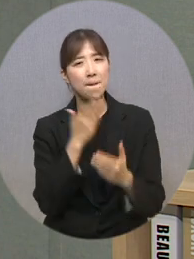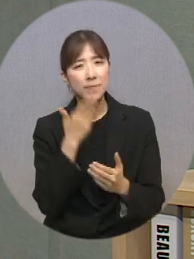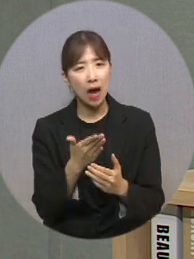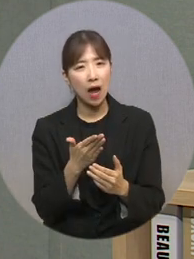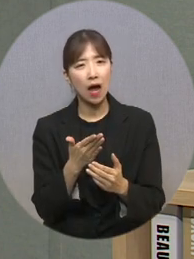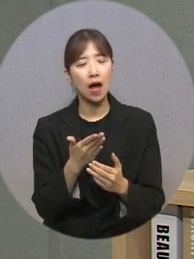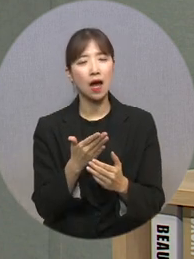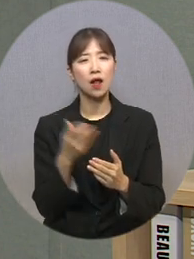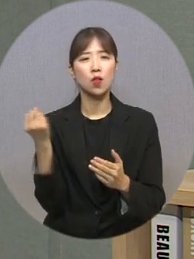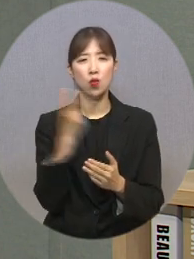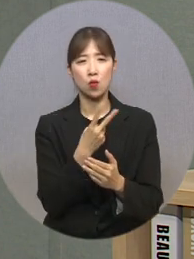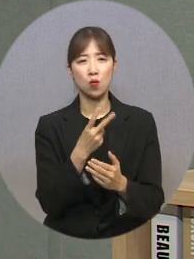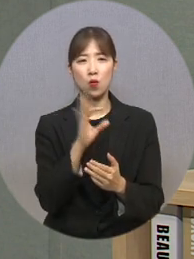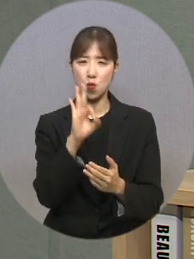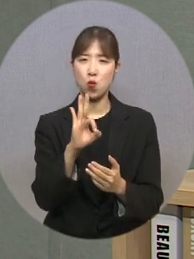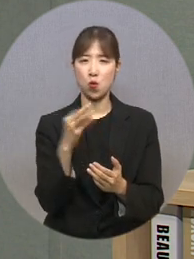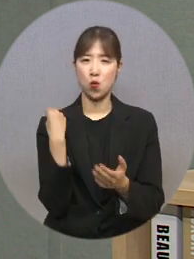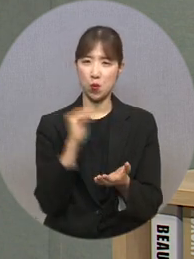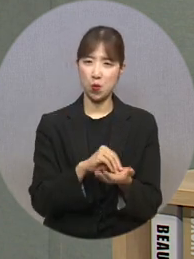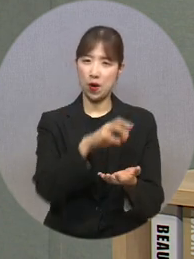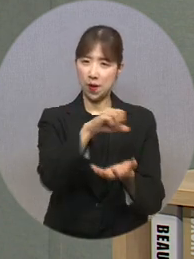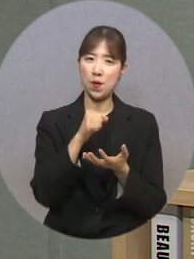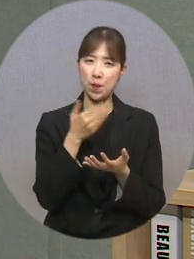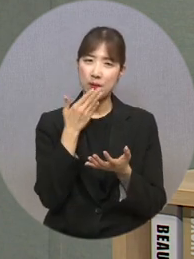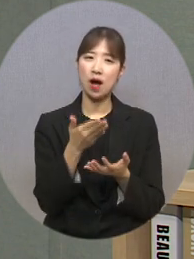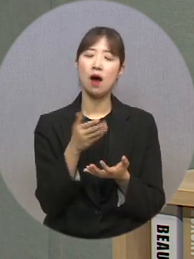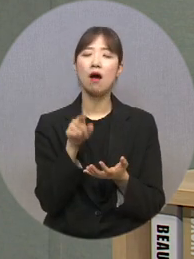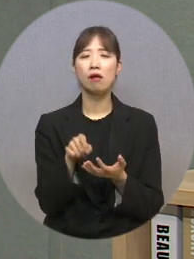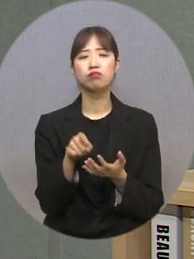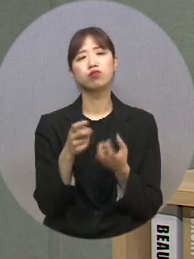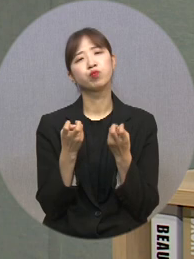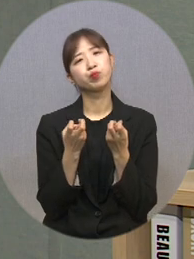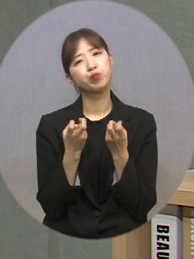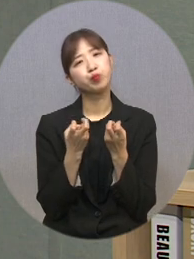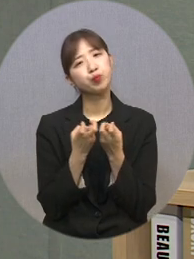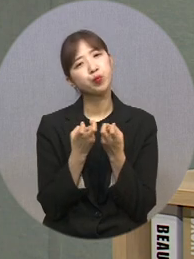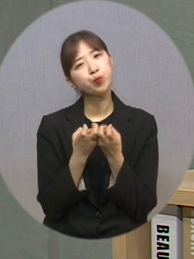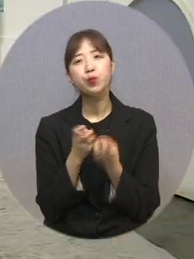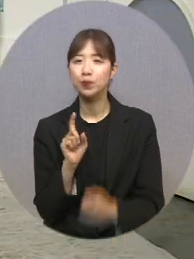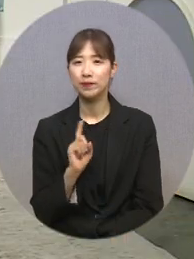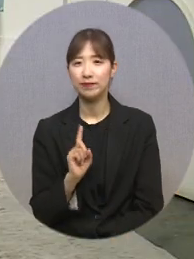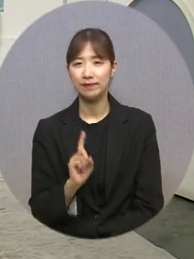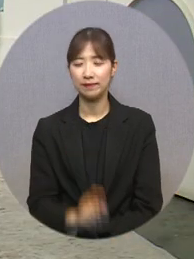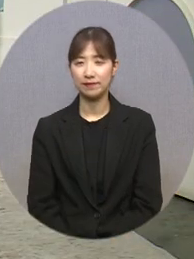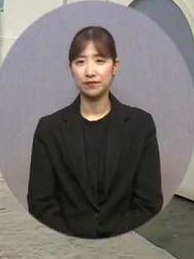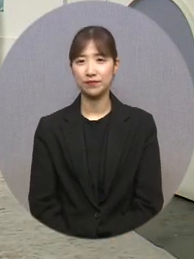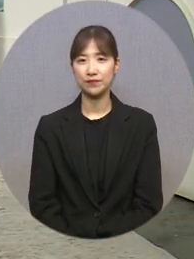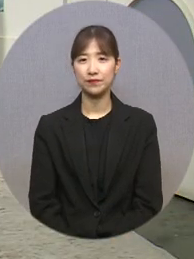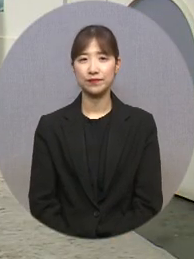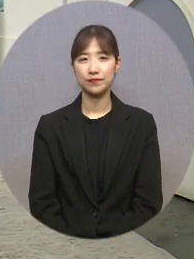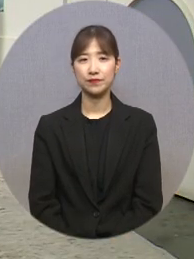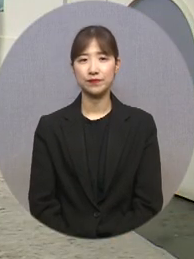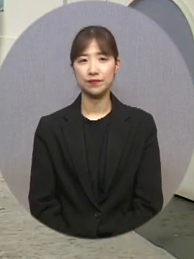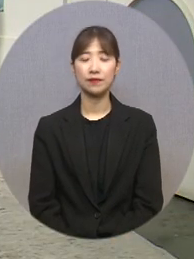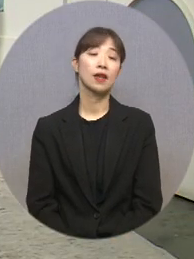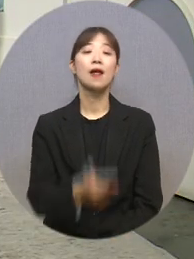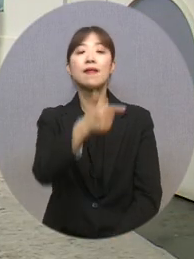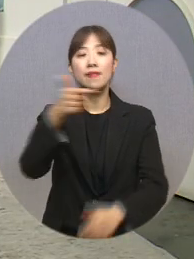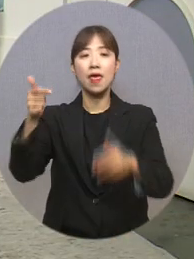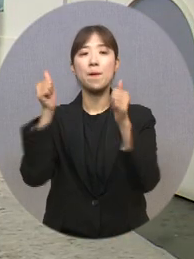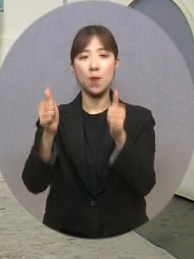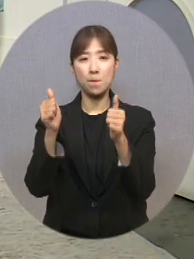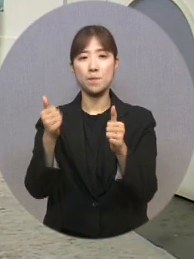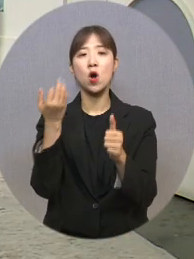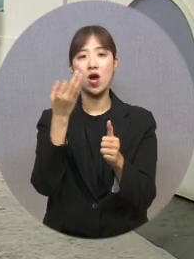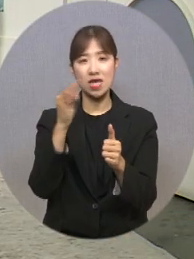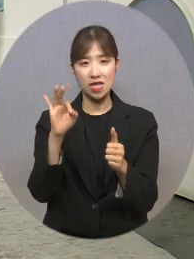또는 차용 금액을 회수한다든가 예, 예. 그 요령을 좀 말씀해 주세요. 아, 그게 이제 그 대법원에서